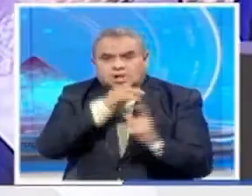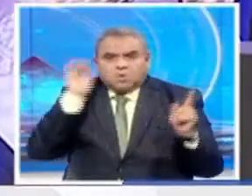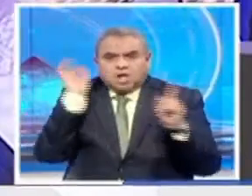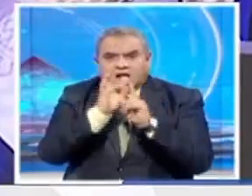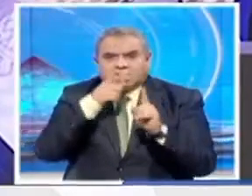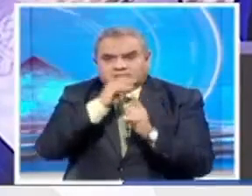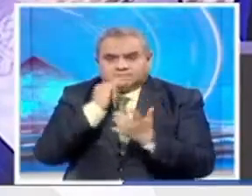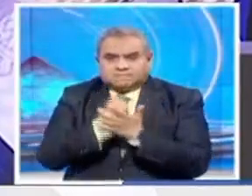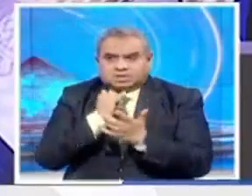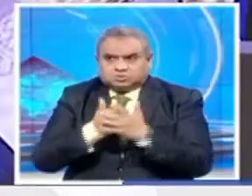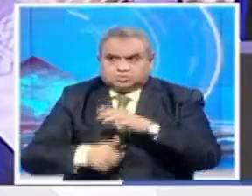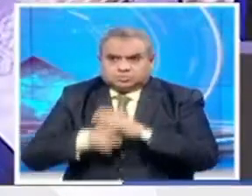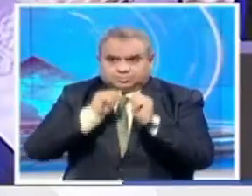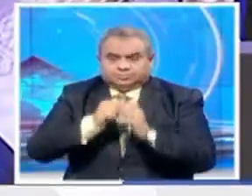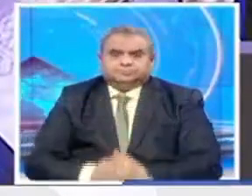في النهاية يعني.